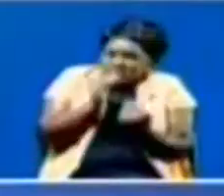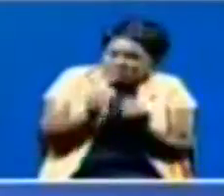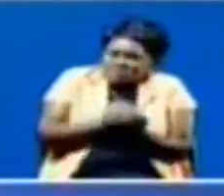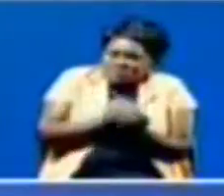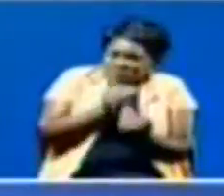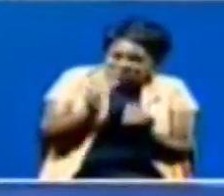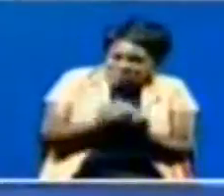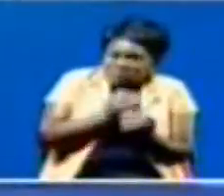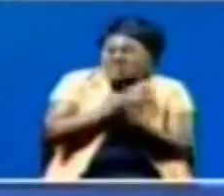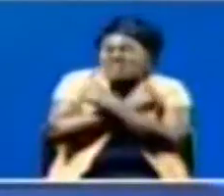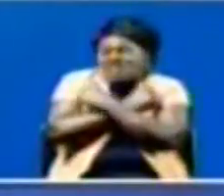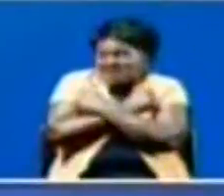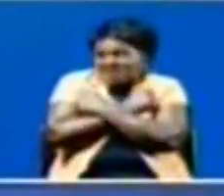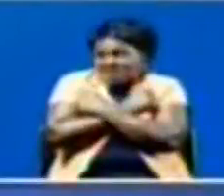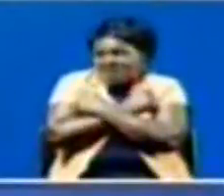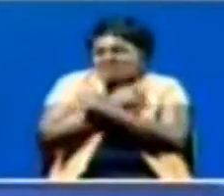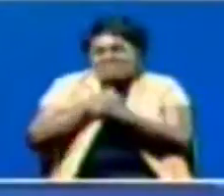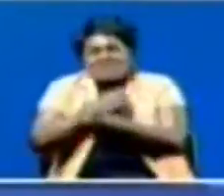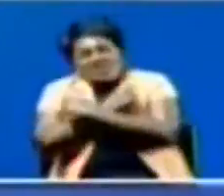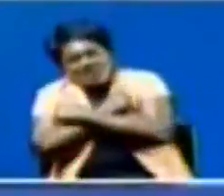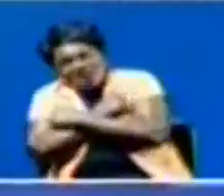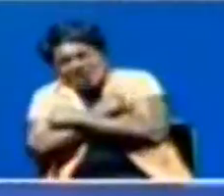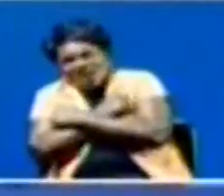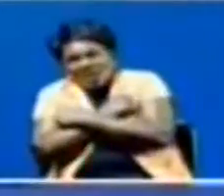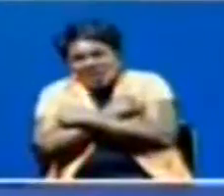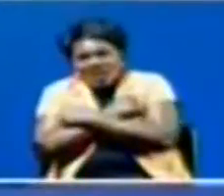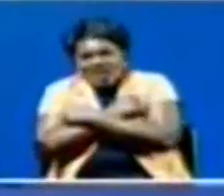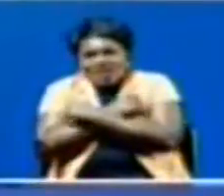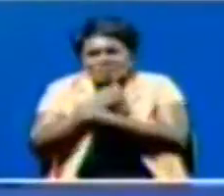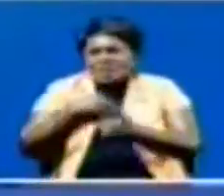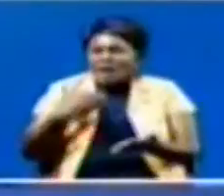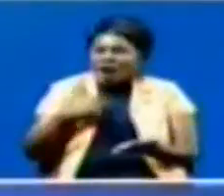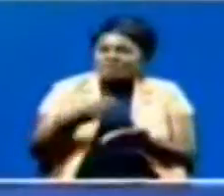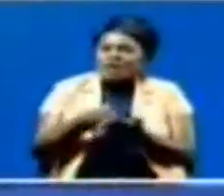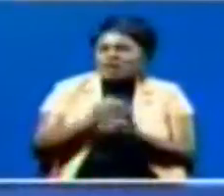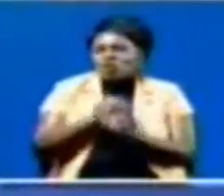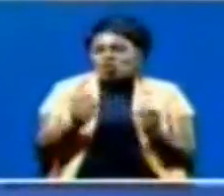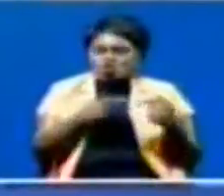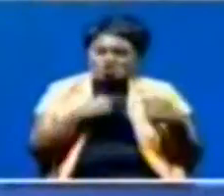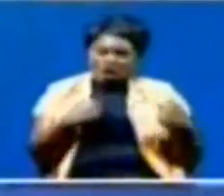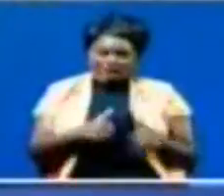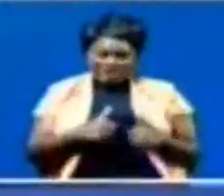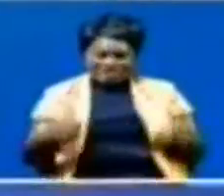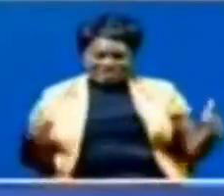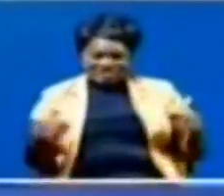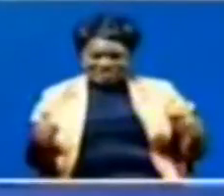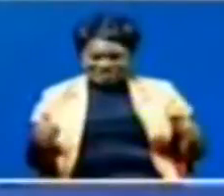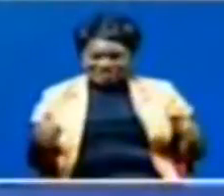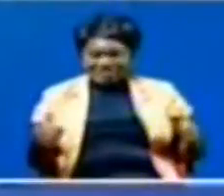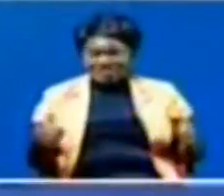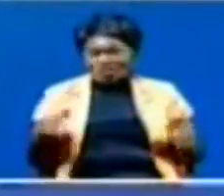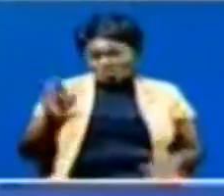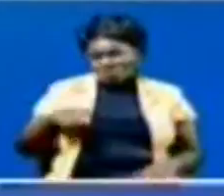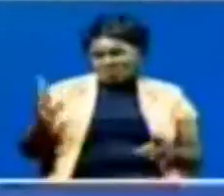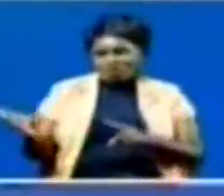wangu mshindaje? Mke wangu nakupenda. Basi hata kama hata sina shilingi lakini vile unaniambia roho nyeupe. Ndivyo tulivyo.